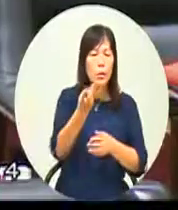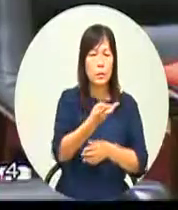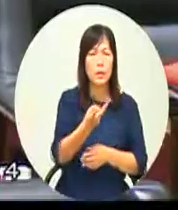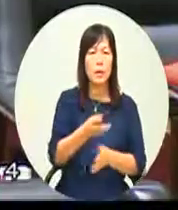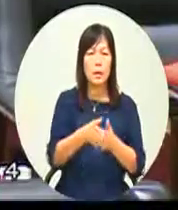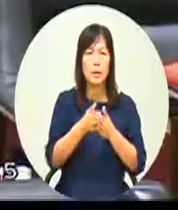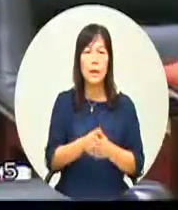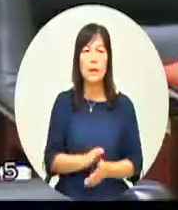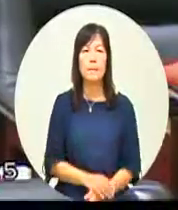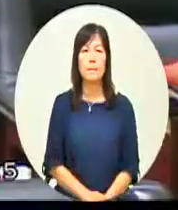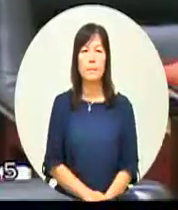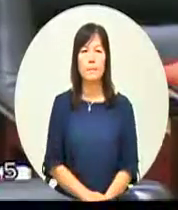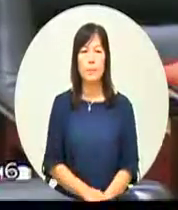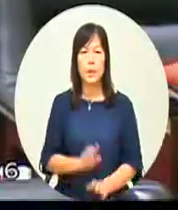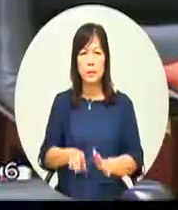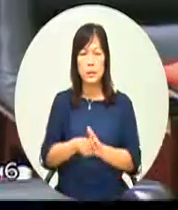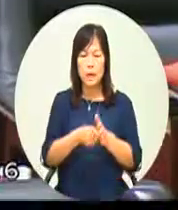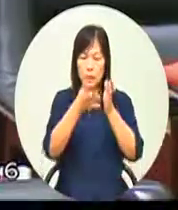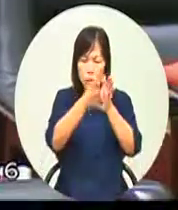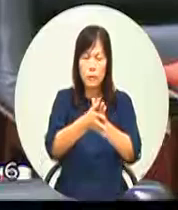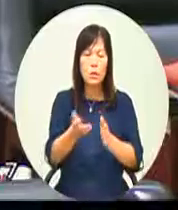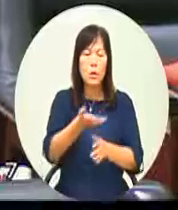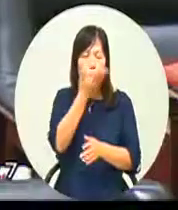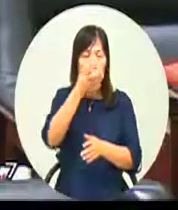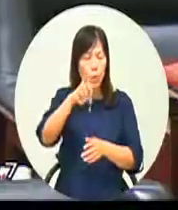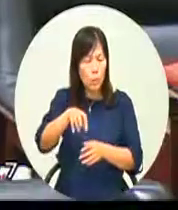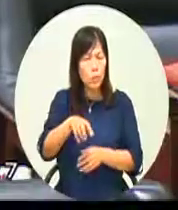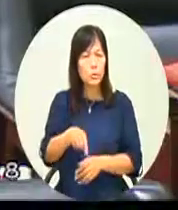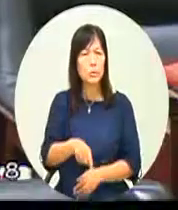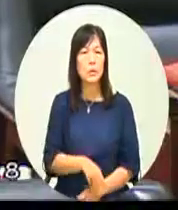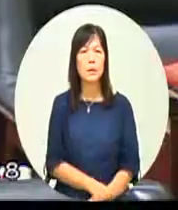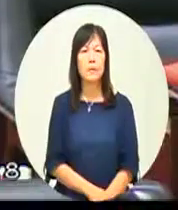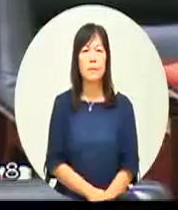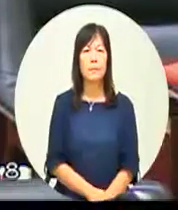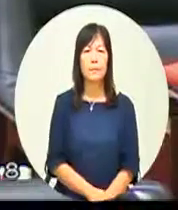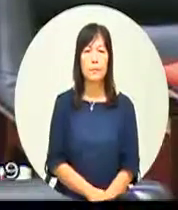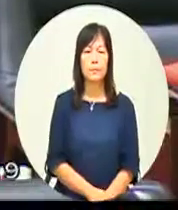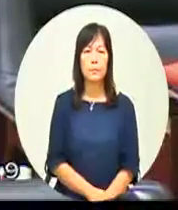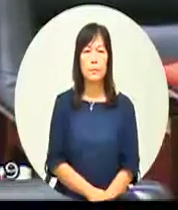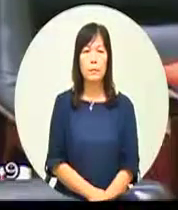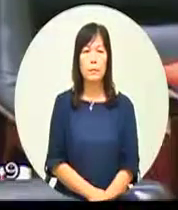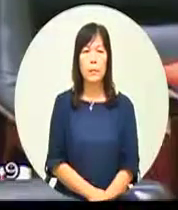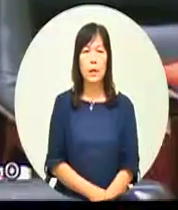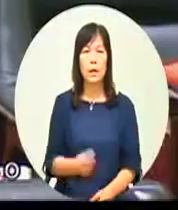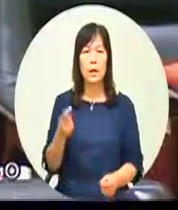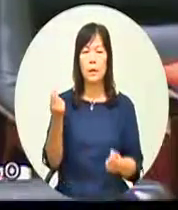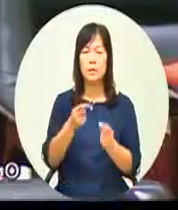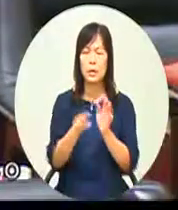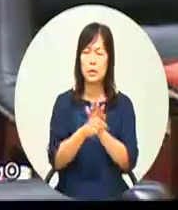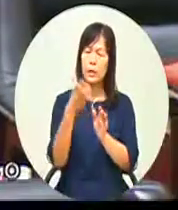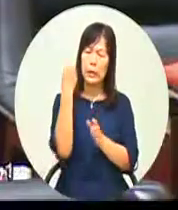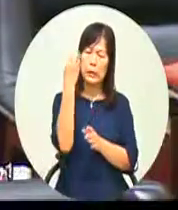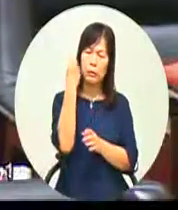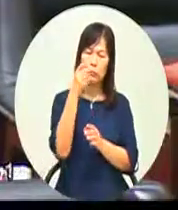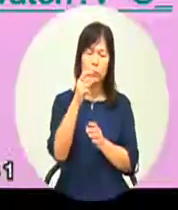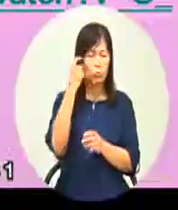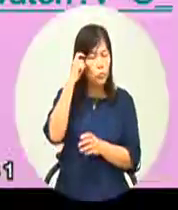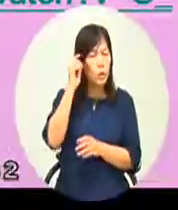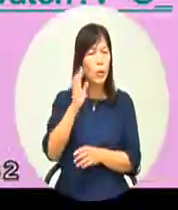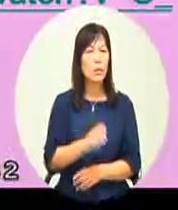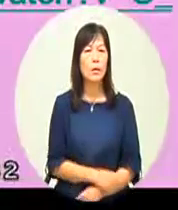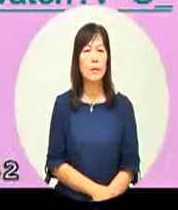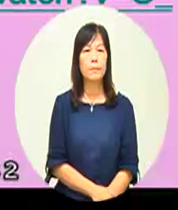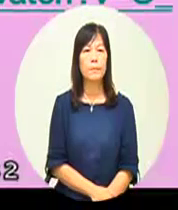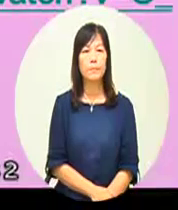外本席在针对我们观光局有一些就是流行的一些看法，